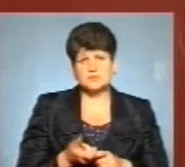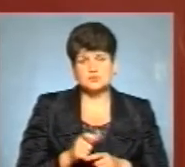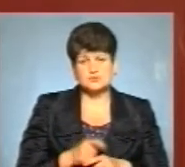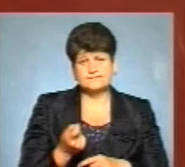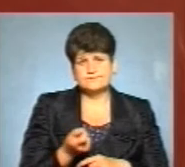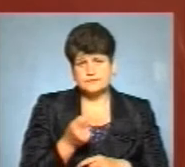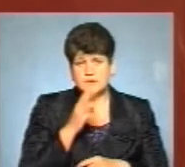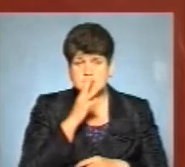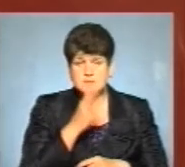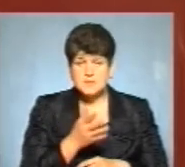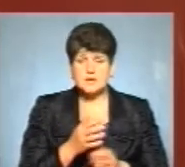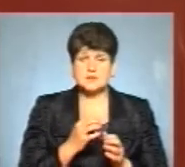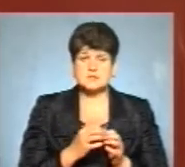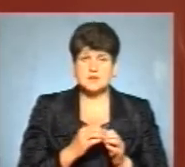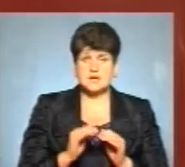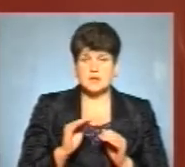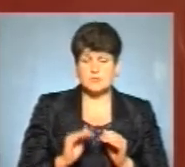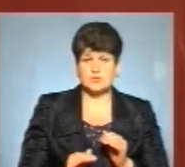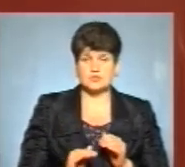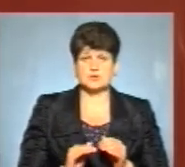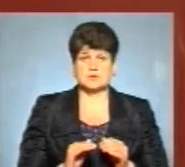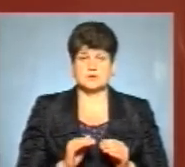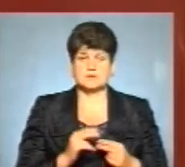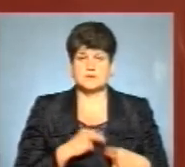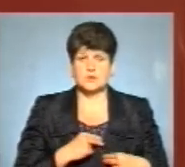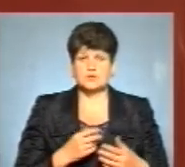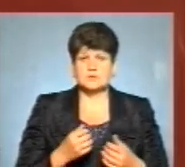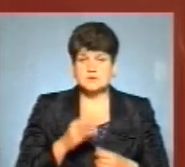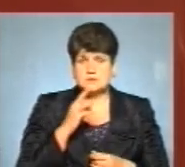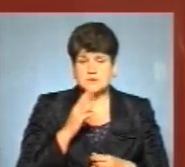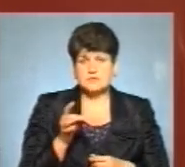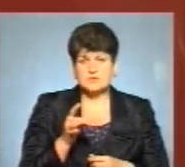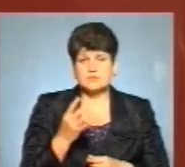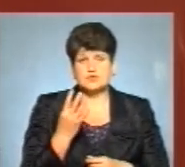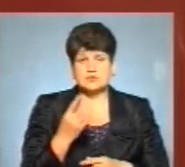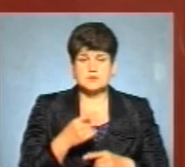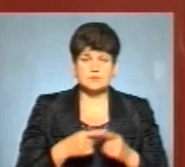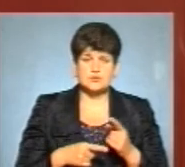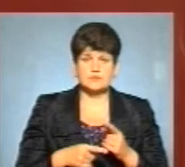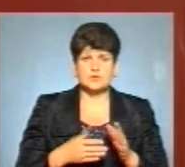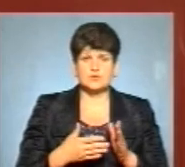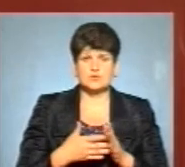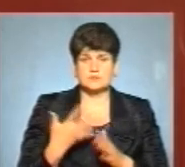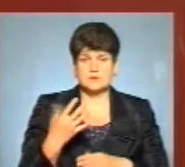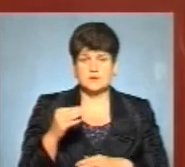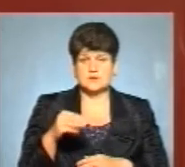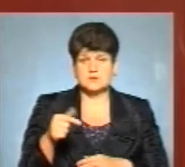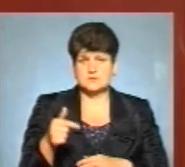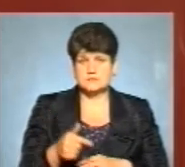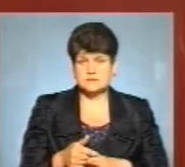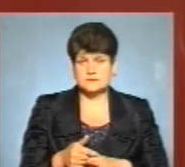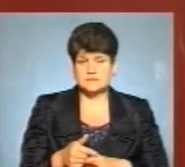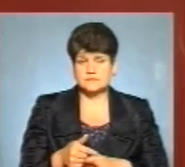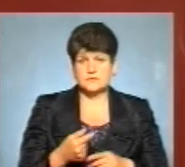плата. І середній, і молодший медичний персонал отримував заробітну плату там в розмірі 4,5 там 5 тисяч гривень, то